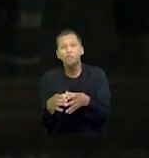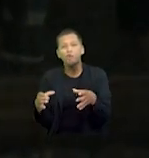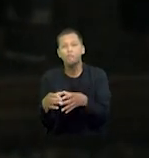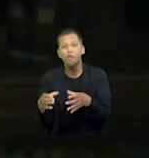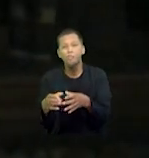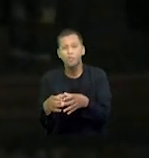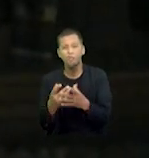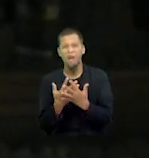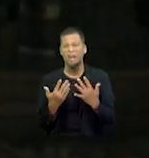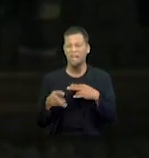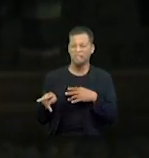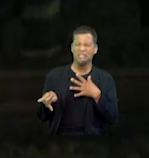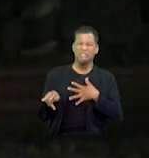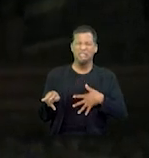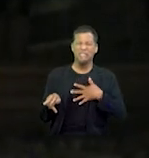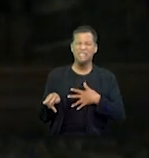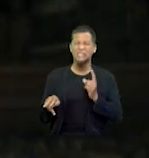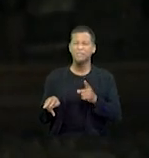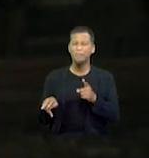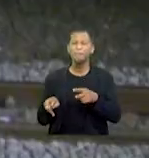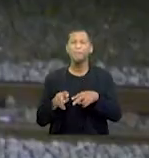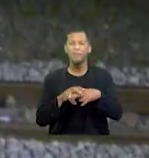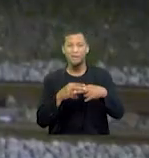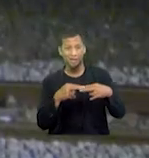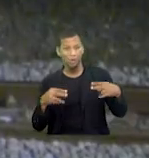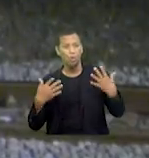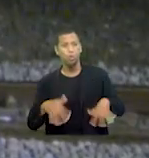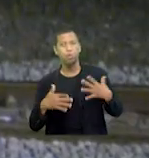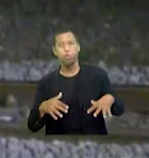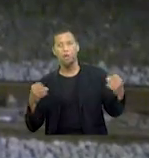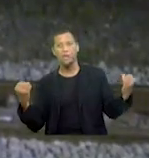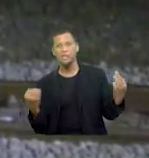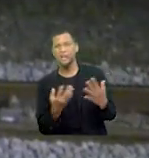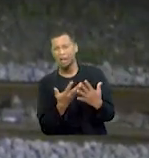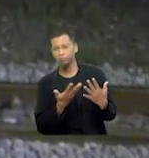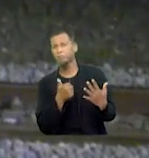warga karena keberadaan mereka di perlintasan kereta memicu terjadinya kecelakaan.